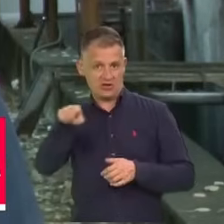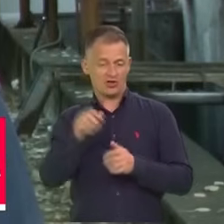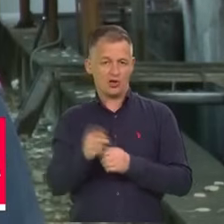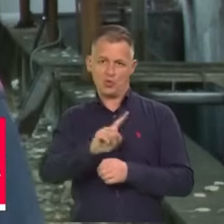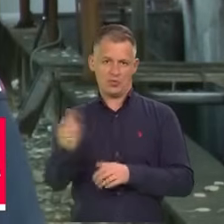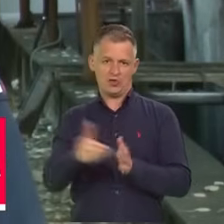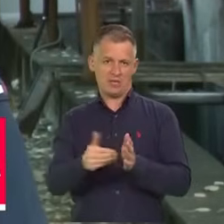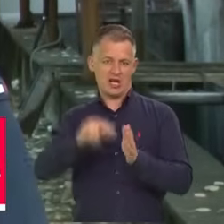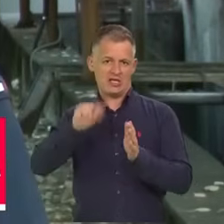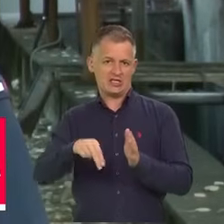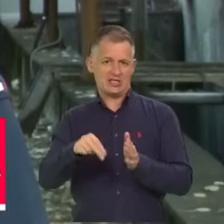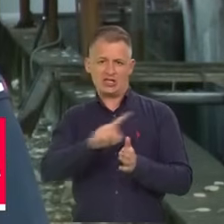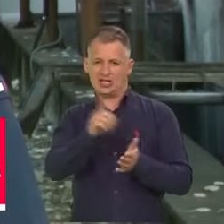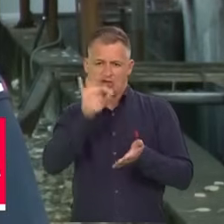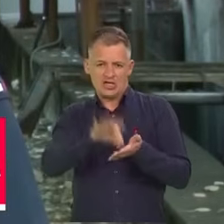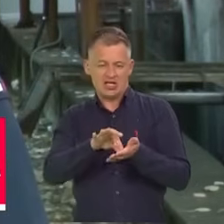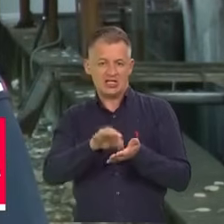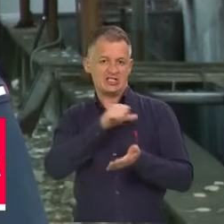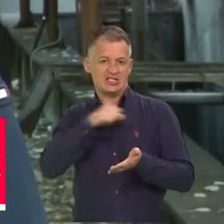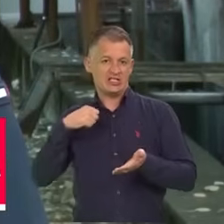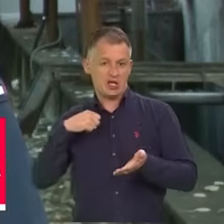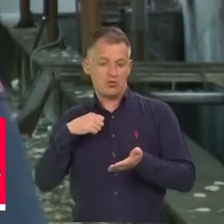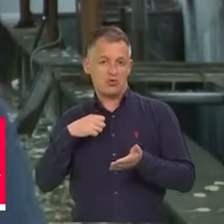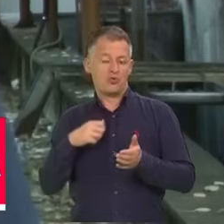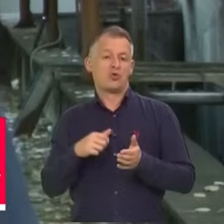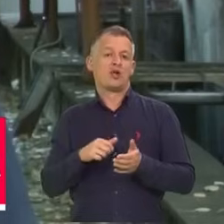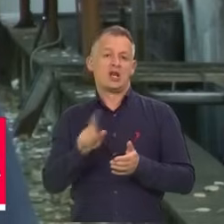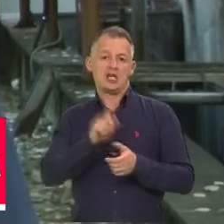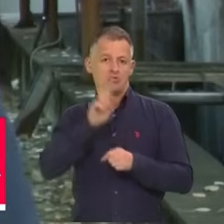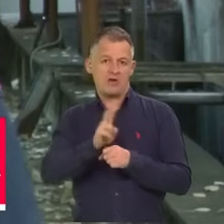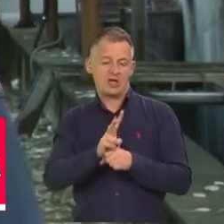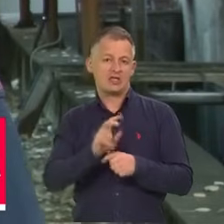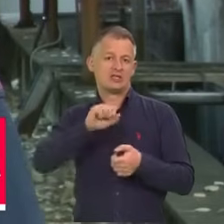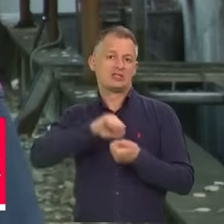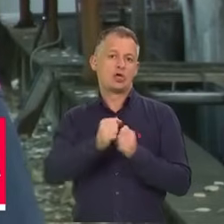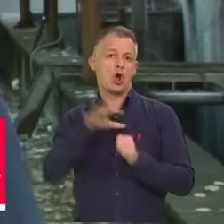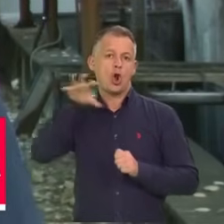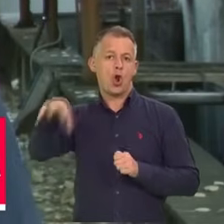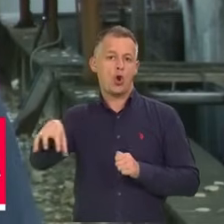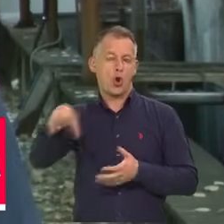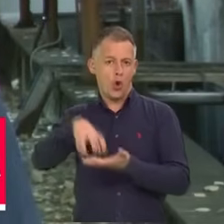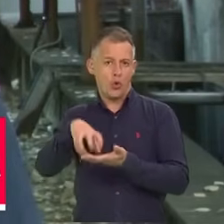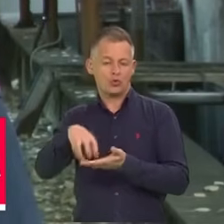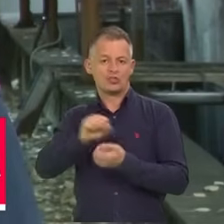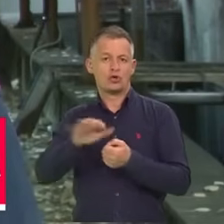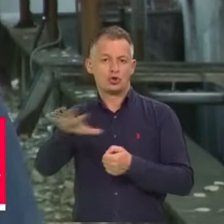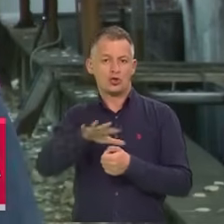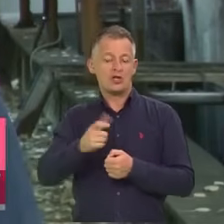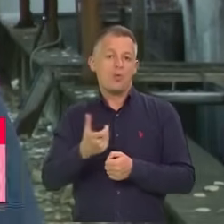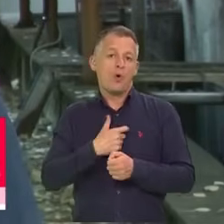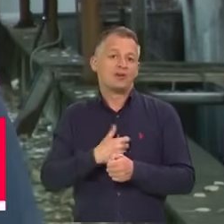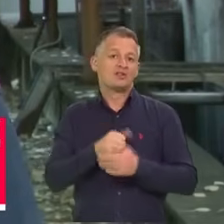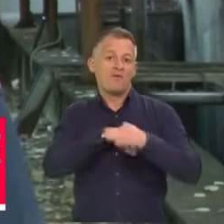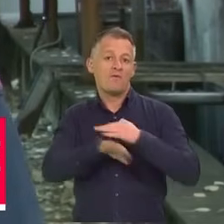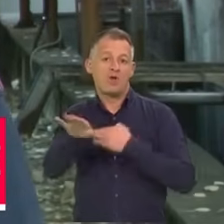categorie nu trebuie lăsate niciodată nesupravegheate ori în zone sau locuri de unde ar putea să scape și să ajungă în